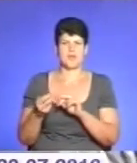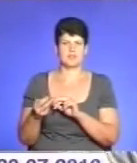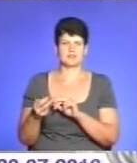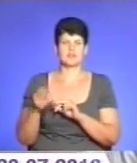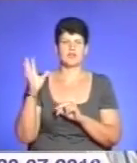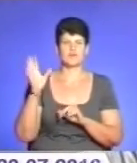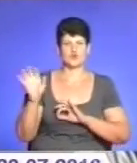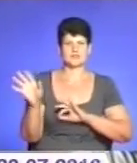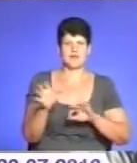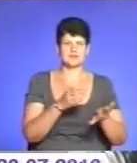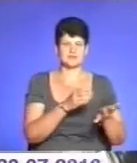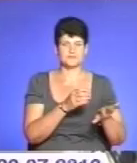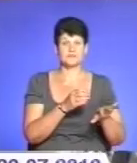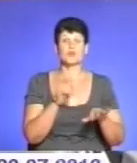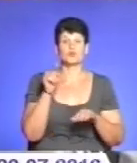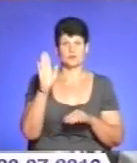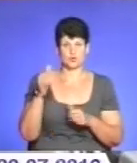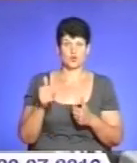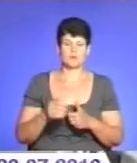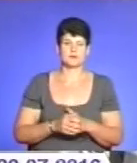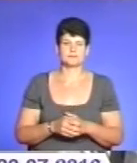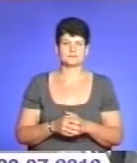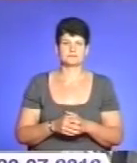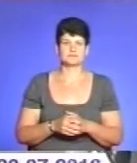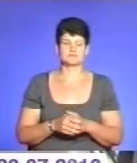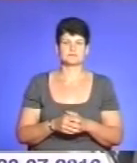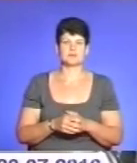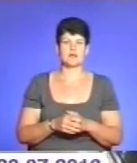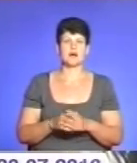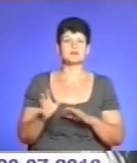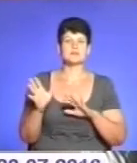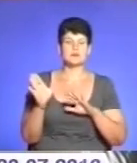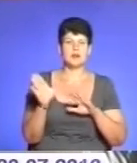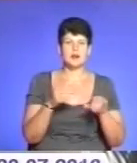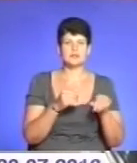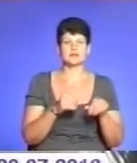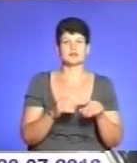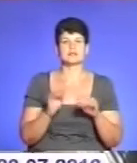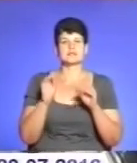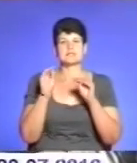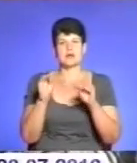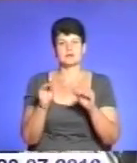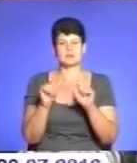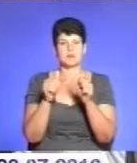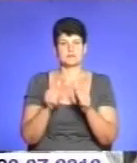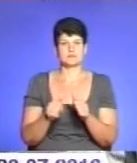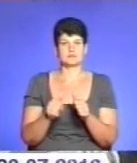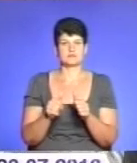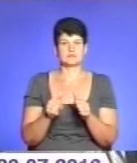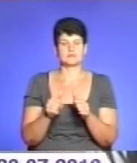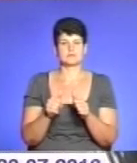все знести. От тоді буде добре. А з цією думкою демонтувати? Чи не демонтувати, ставити, чи не ставити ви?